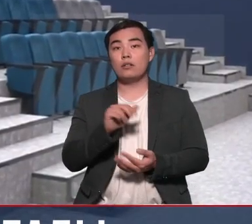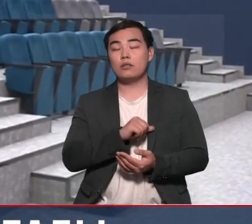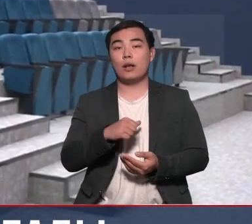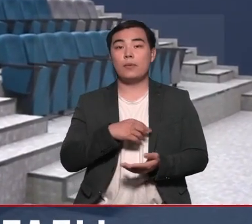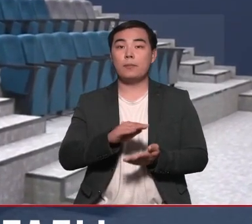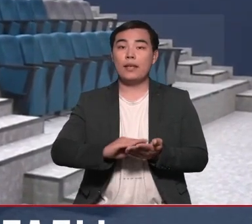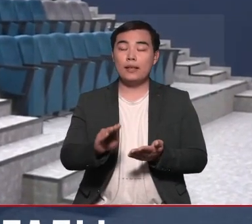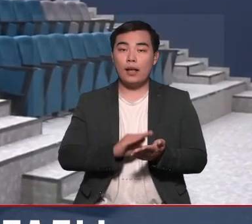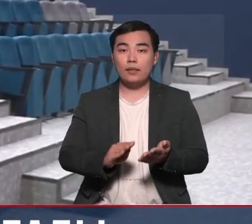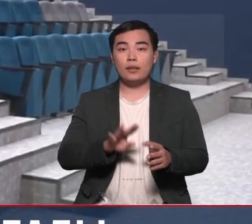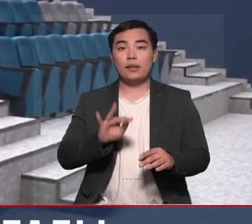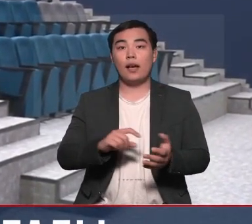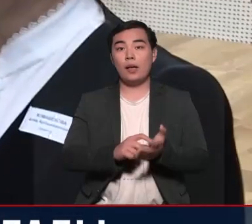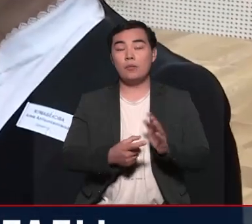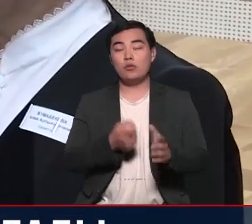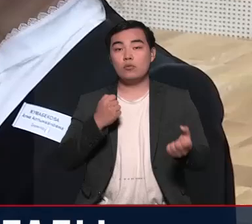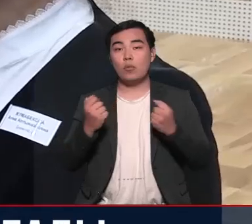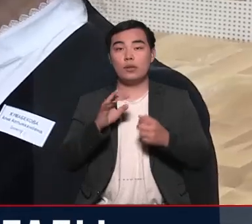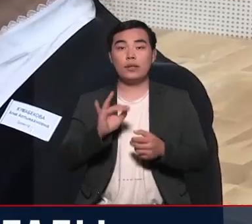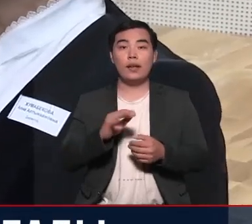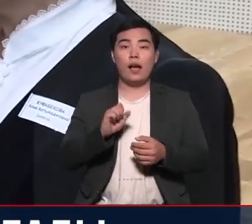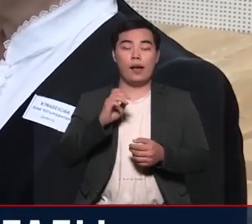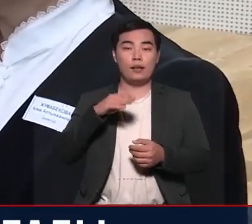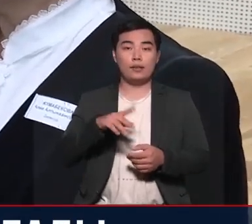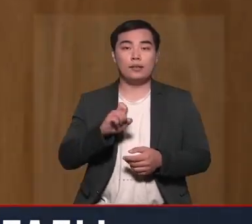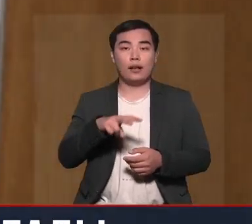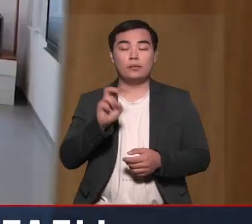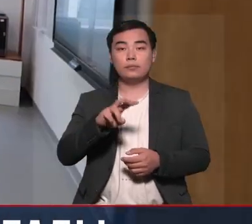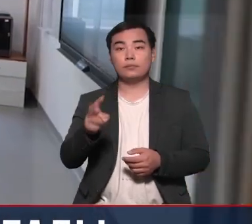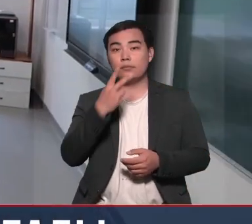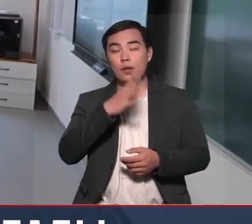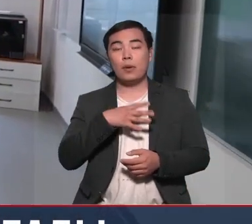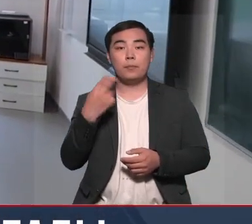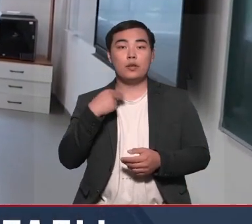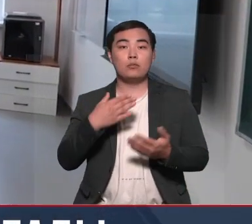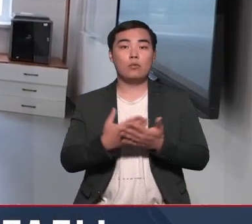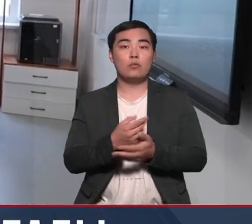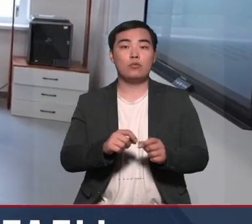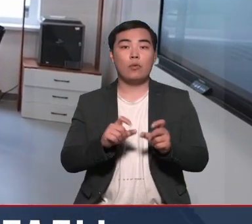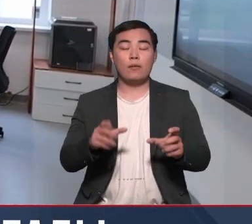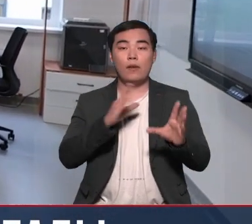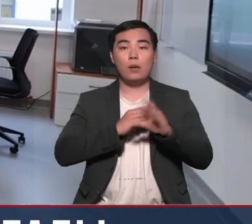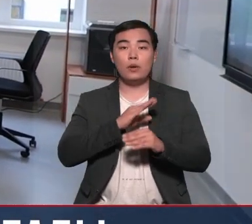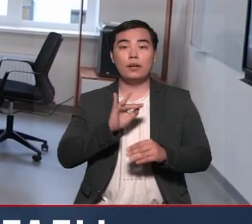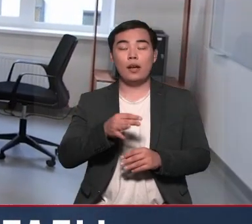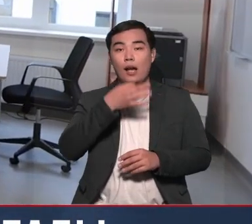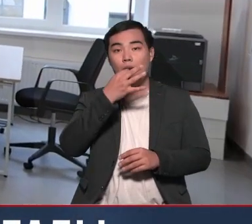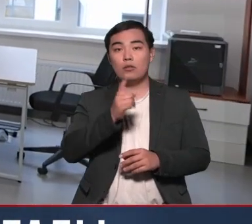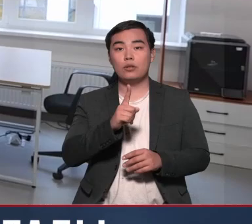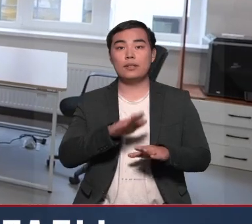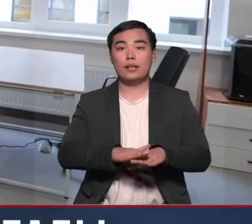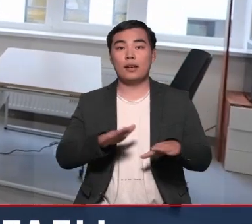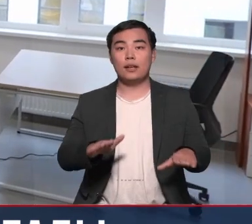шығармашылық кабинеттерін, сондай-ақ спорт және акт залдарын аралады. Президентке жаңа мектептің мүмкіндіктері, атап айтқанда